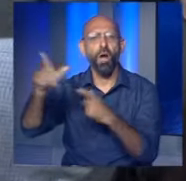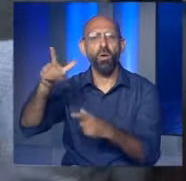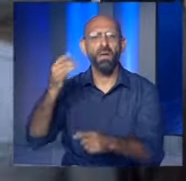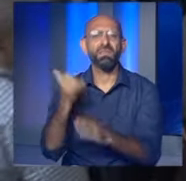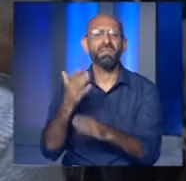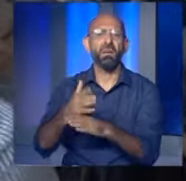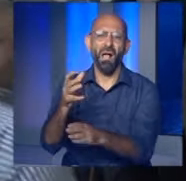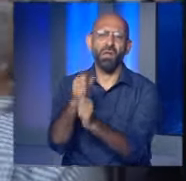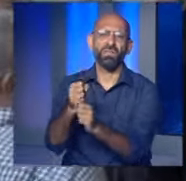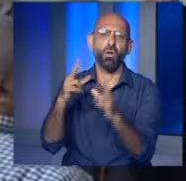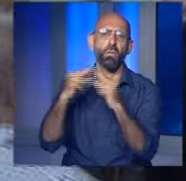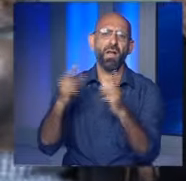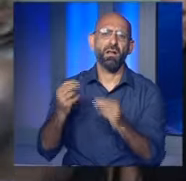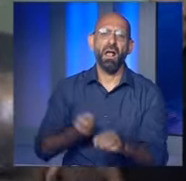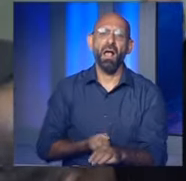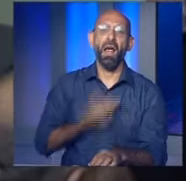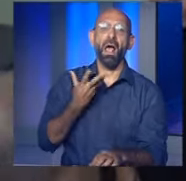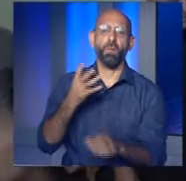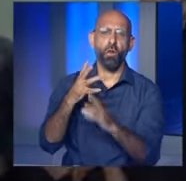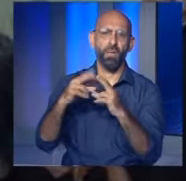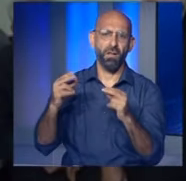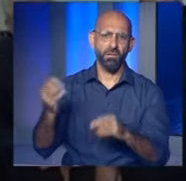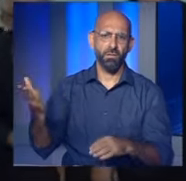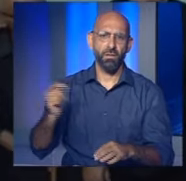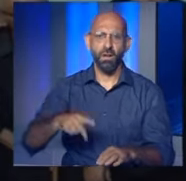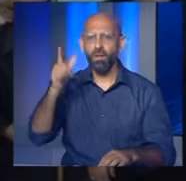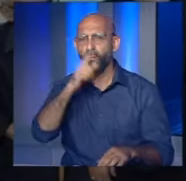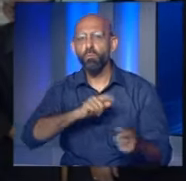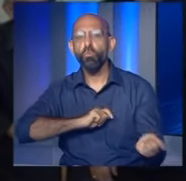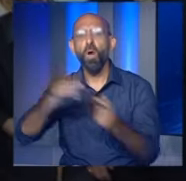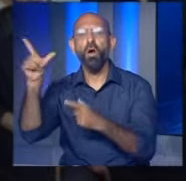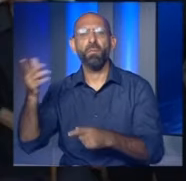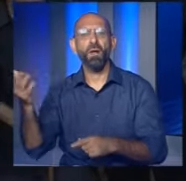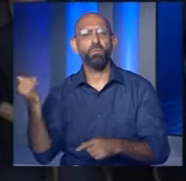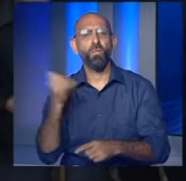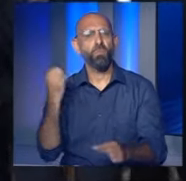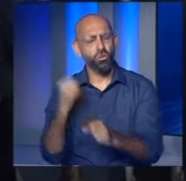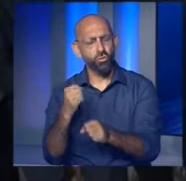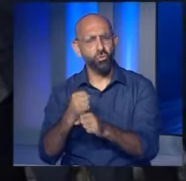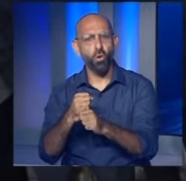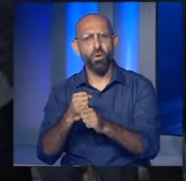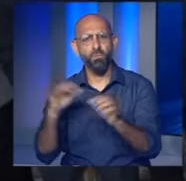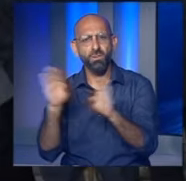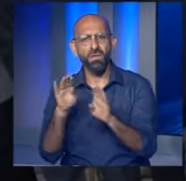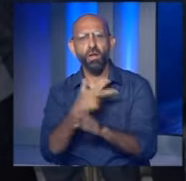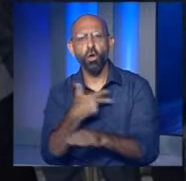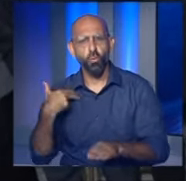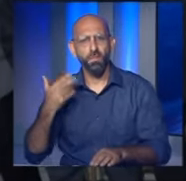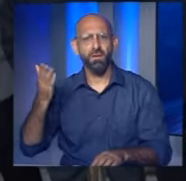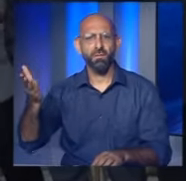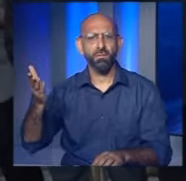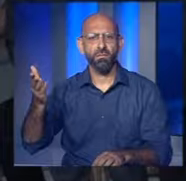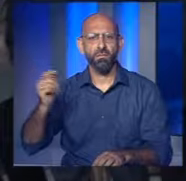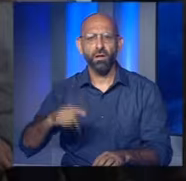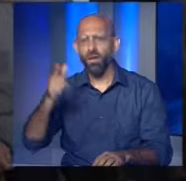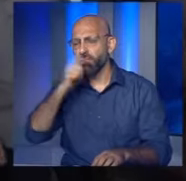الشيخ الخطيب وجه التحيه الى المقاومه التي تحمي لبنان وسيادته وشرفه وكرامته وقال المقاومه التي لم تتاسس على